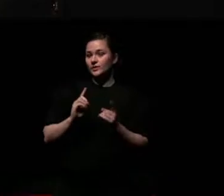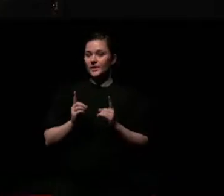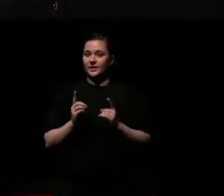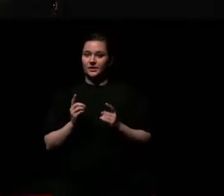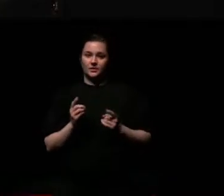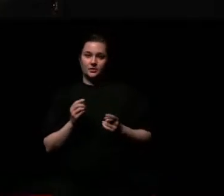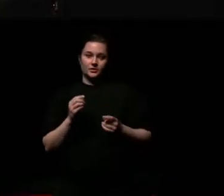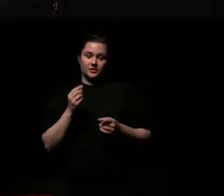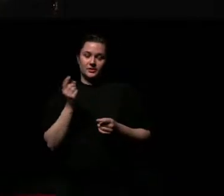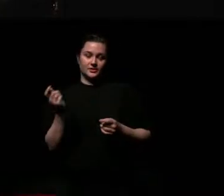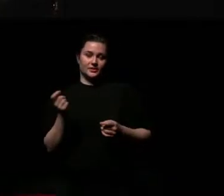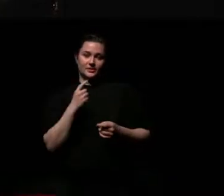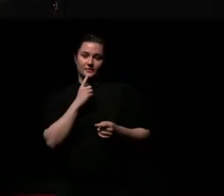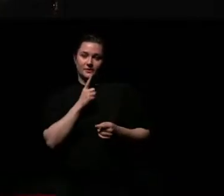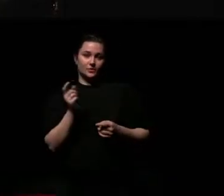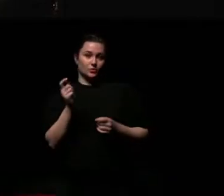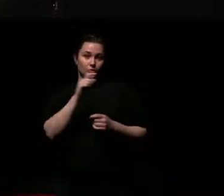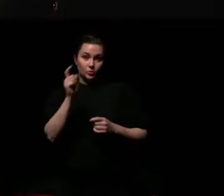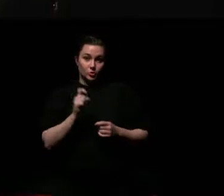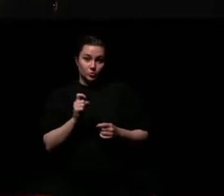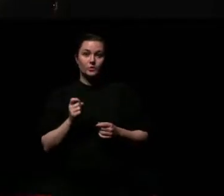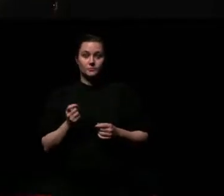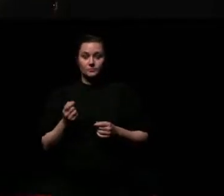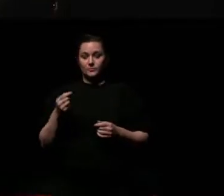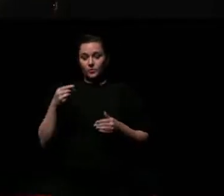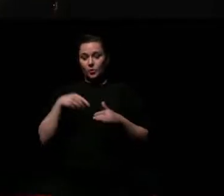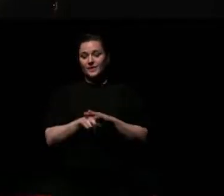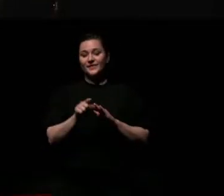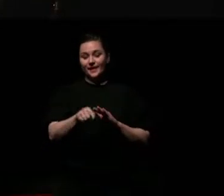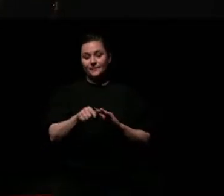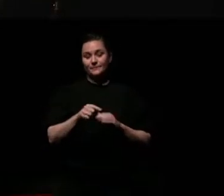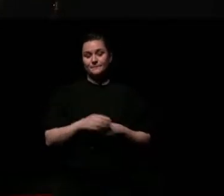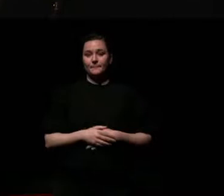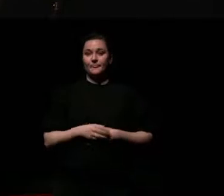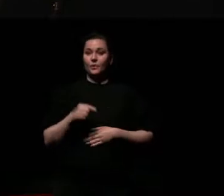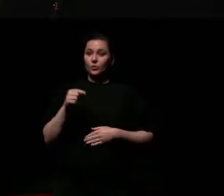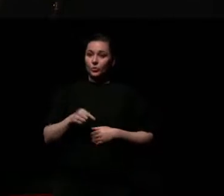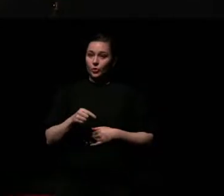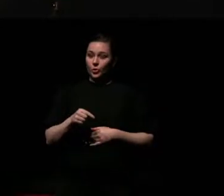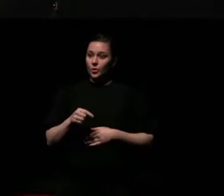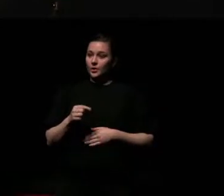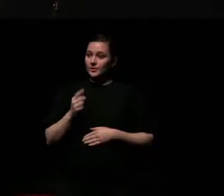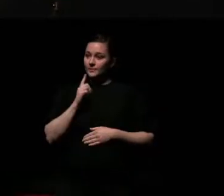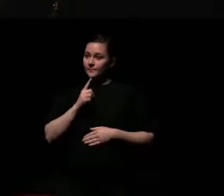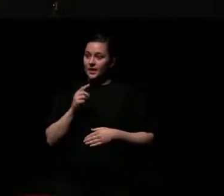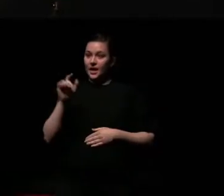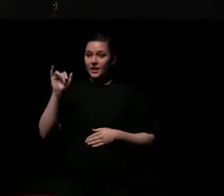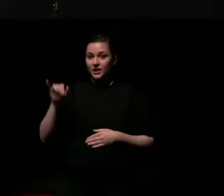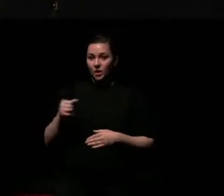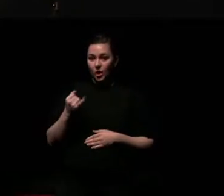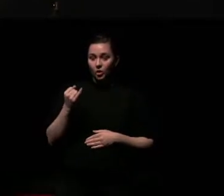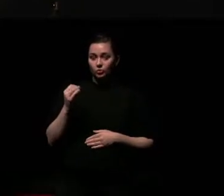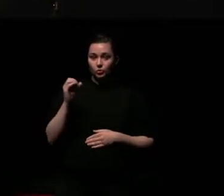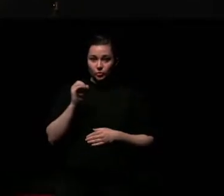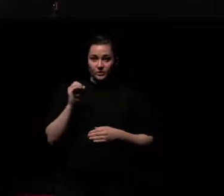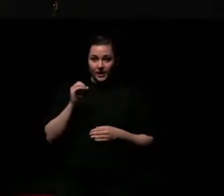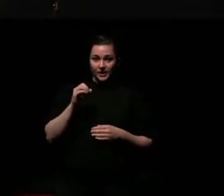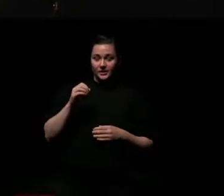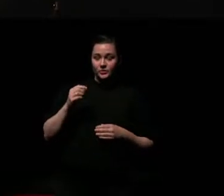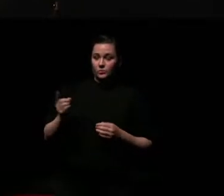som mulig. Men da vil jeg be Jakob Oseid fra styret om å komme opp og presentere vår